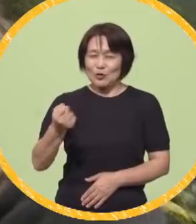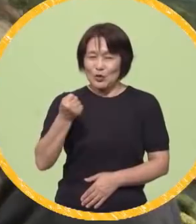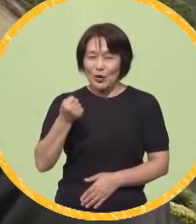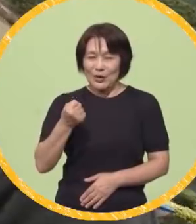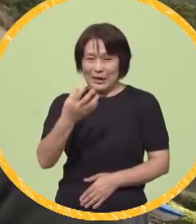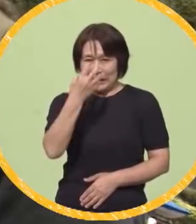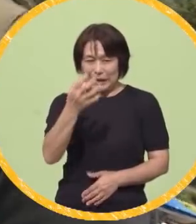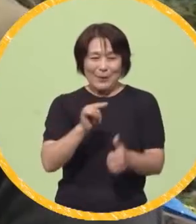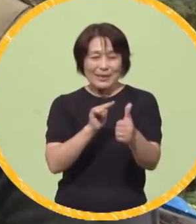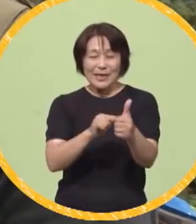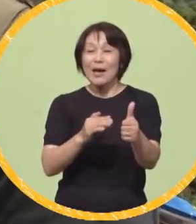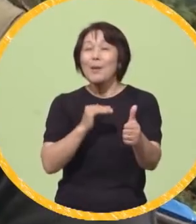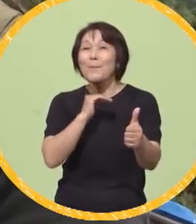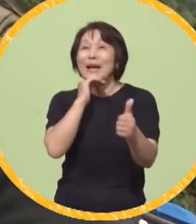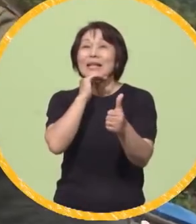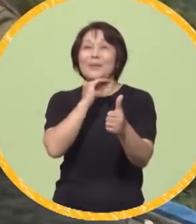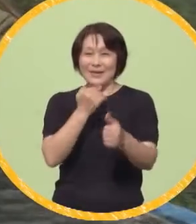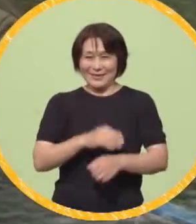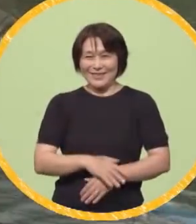お待ちしてます。